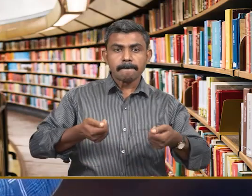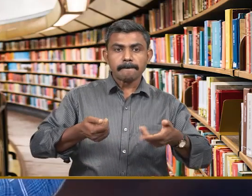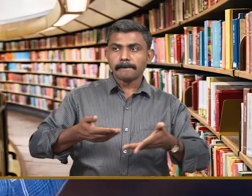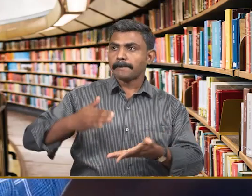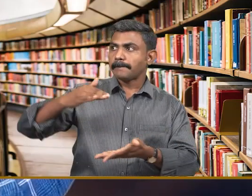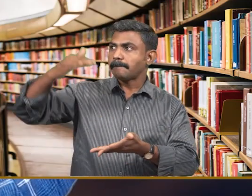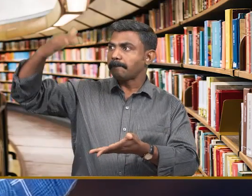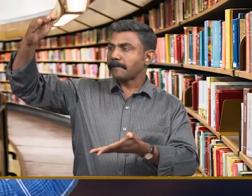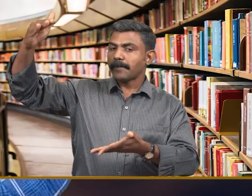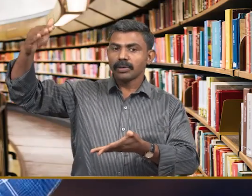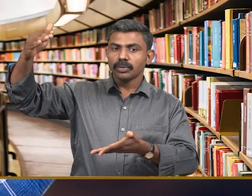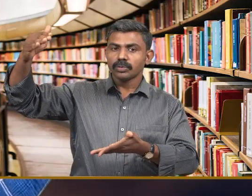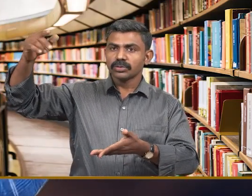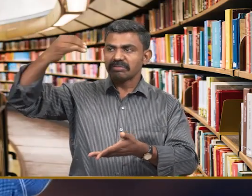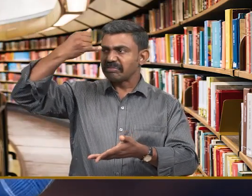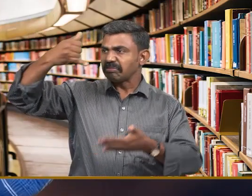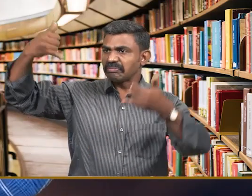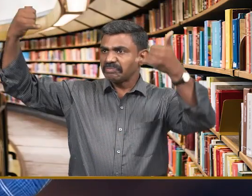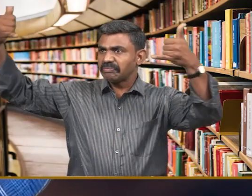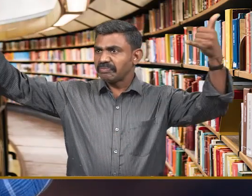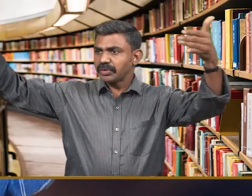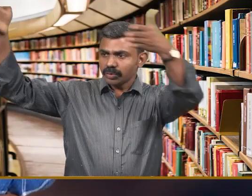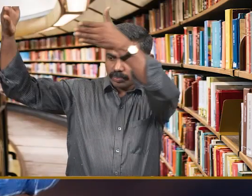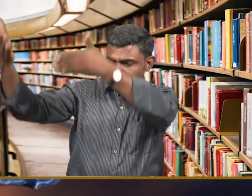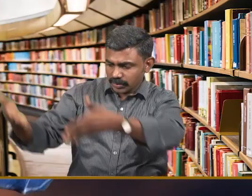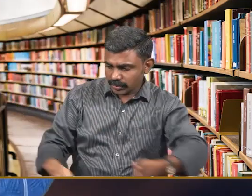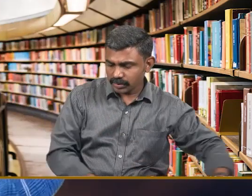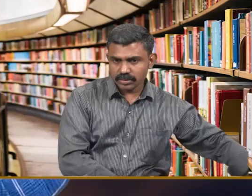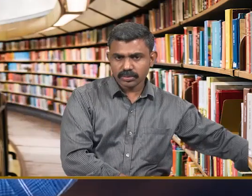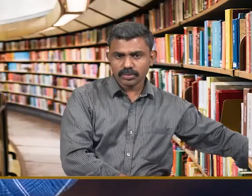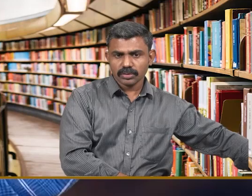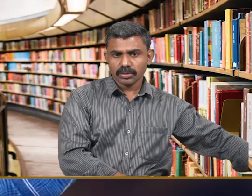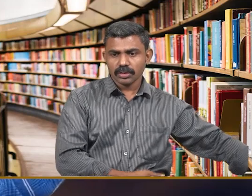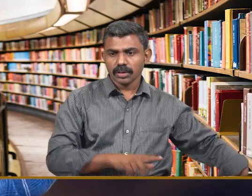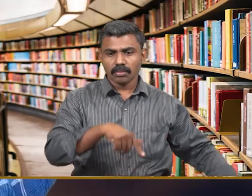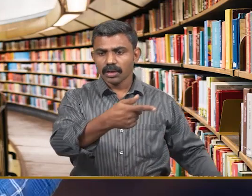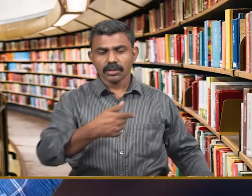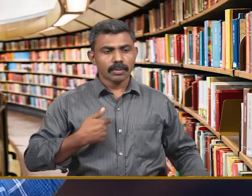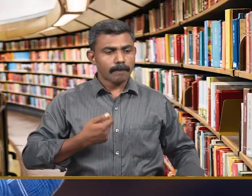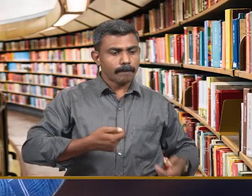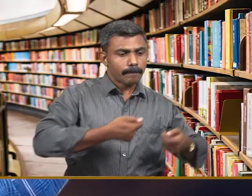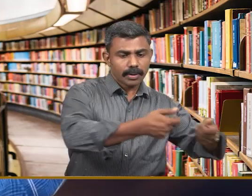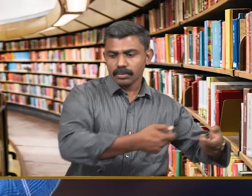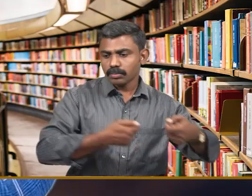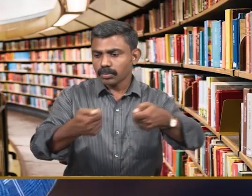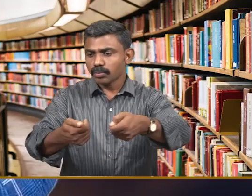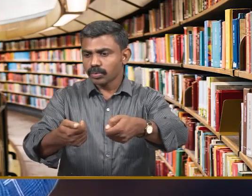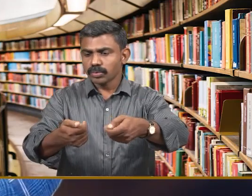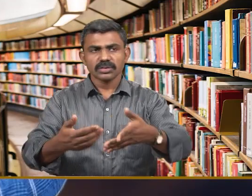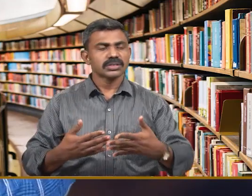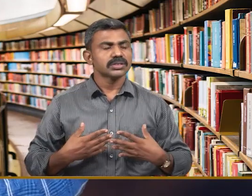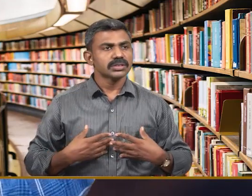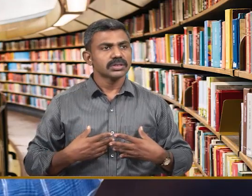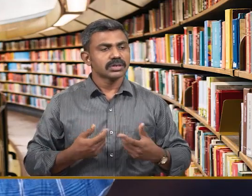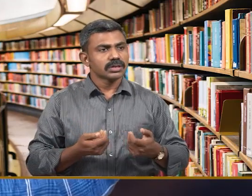அதாவது செங்குத்தாக அப்படியே சரிஞ்சதுன்னு சொல்லலாம். சரி, இதனால் என்ன ஆச்சுன்னா அதை நம்பி போட்டிருந்த பணம் போட்டிருந்த முதலீட்டாளர்கள் வாடிக்கையாளர் எல்லாமே